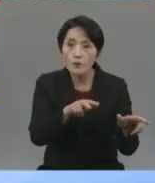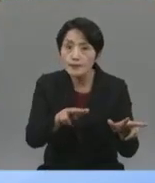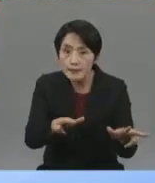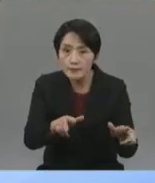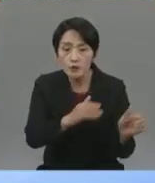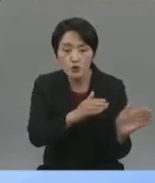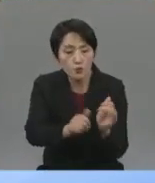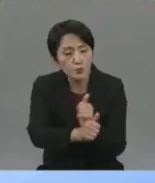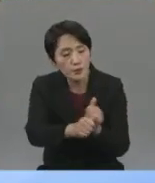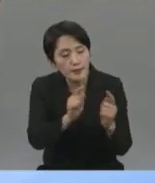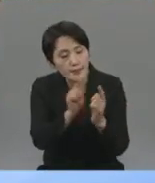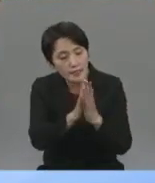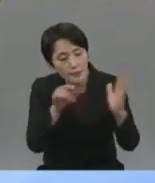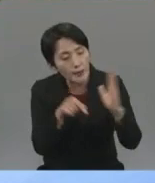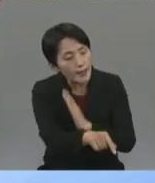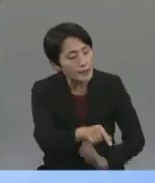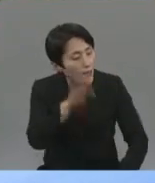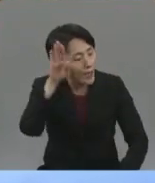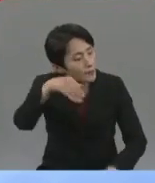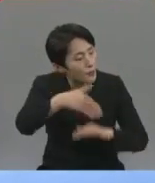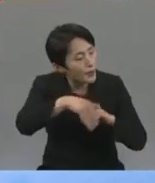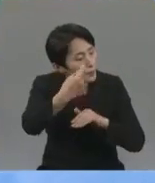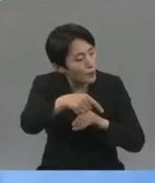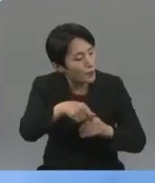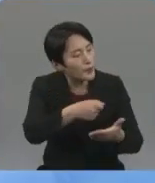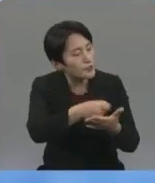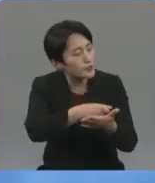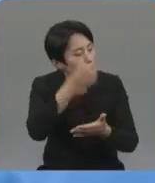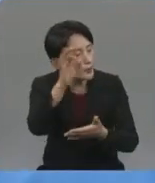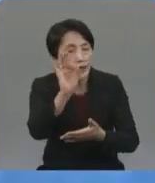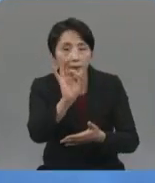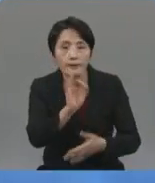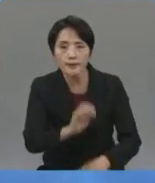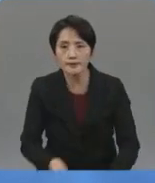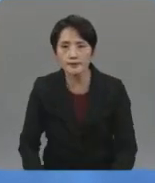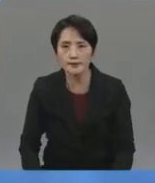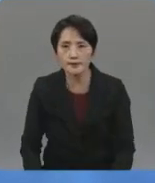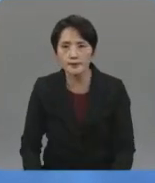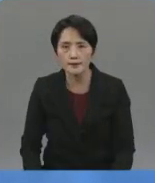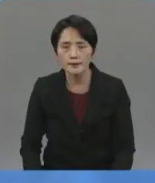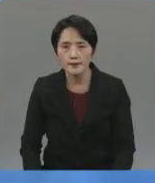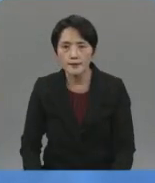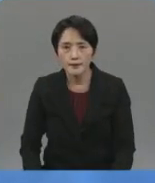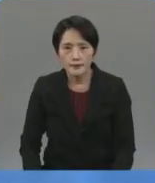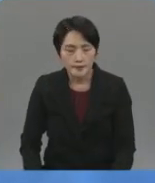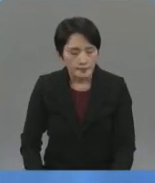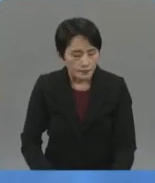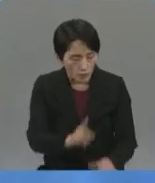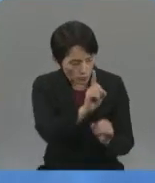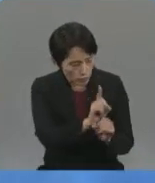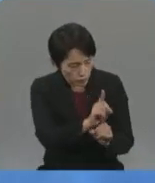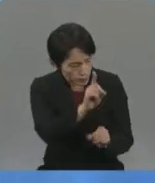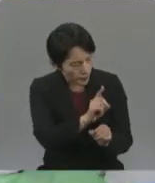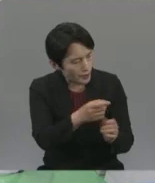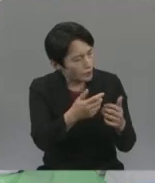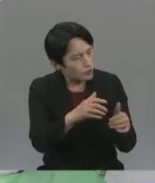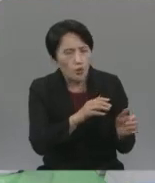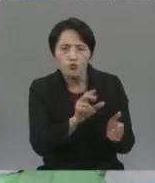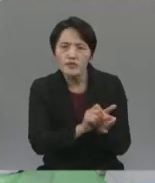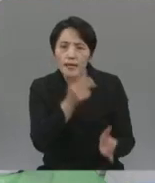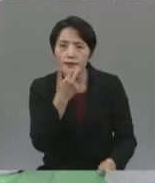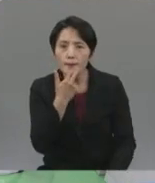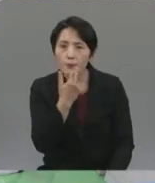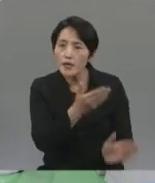по словам Ким Чен ына которые приводятся в сообщении успешный запуск военного спутника разведчика это